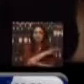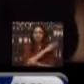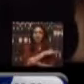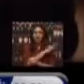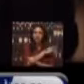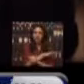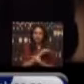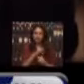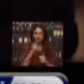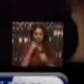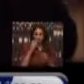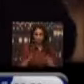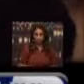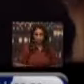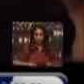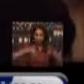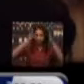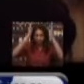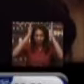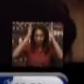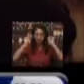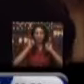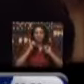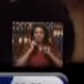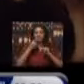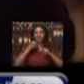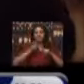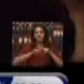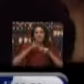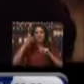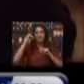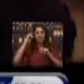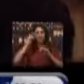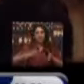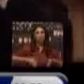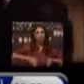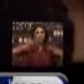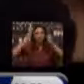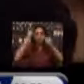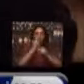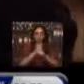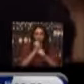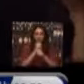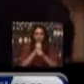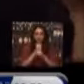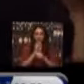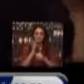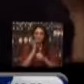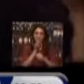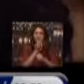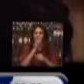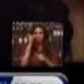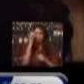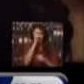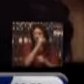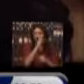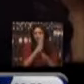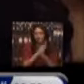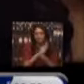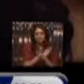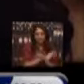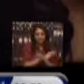حتى لما عملت عمارة يعقوبيان قالوا لي لا ده التصوير الفيديو ده مختلف ومش عارفة ايه، وهتتعذبي